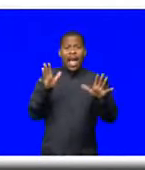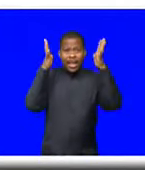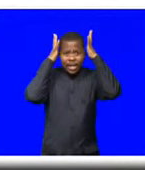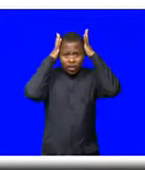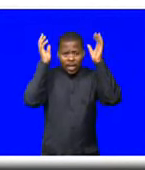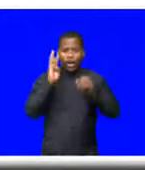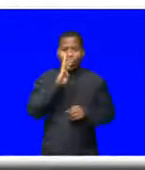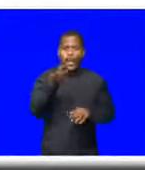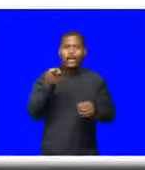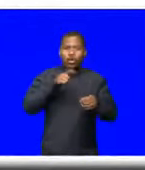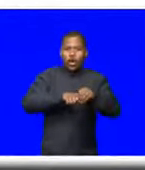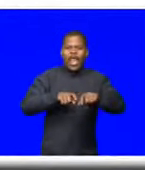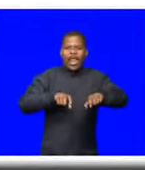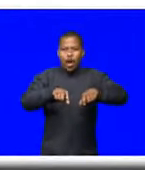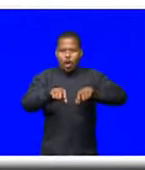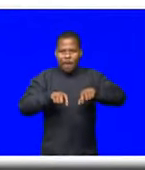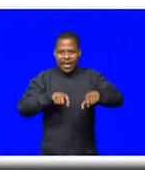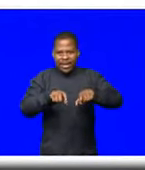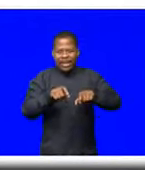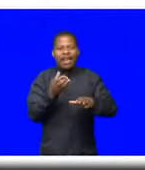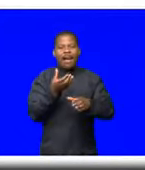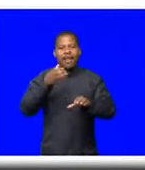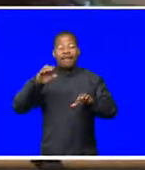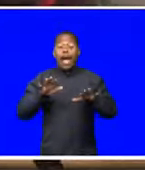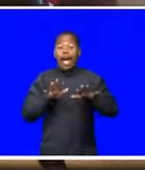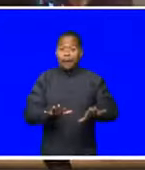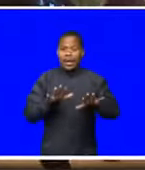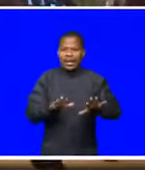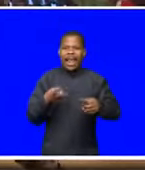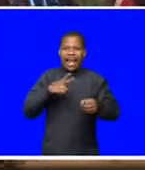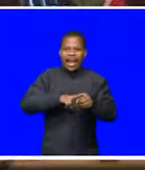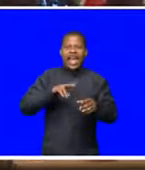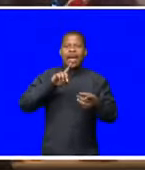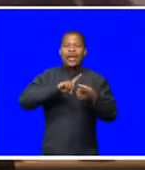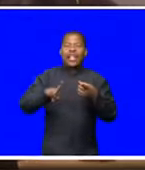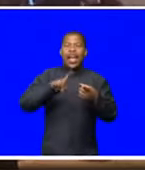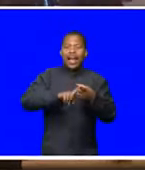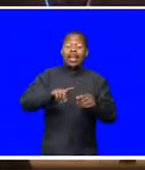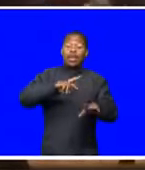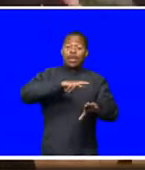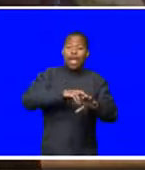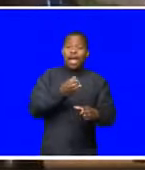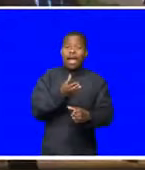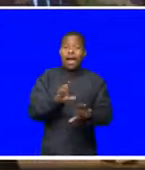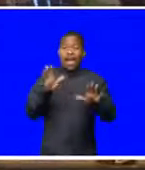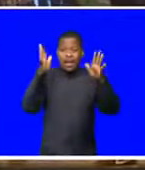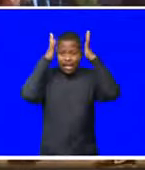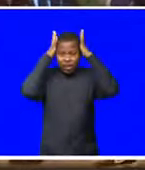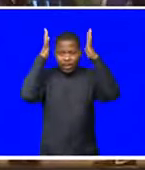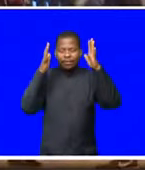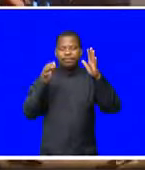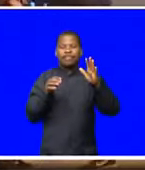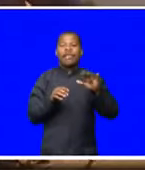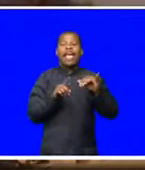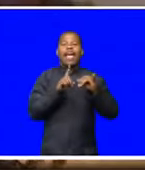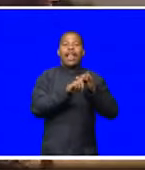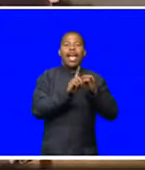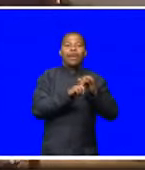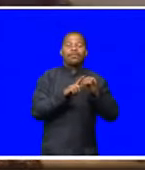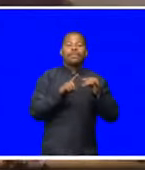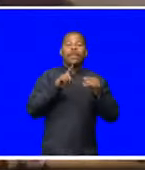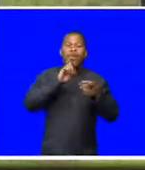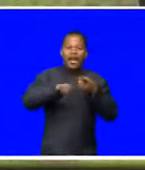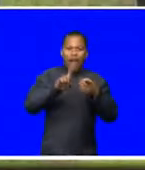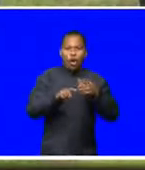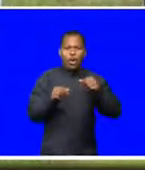even laseNgilandi edolobheni leBirmingham. Kubadlali lekubheke ukuthi bamelele live bafake ikhathi labo labachamuka emidlalweni